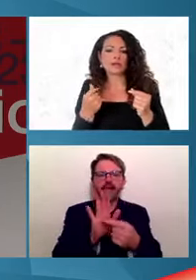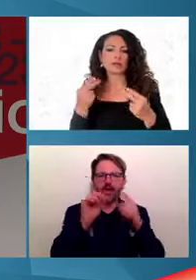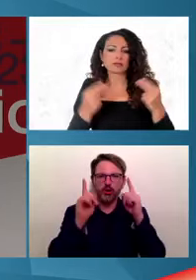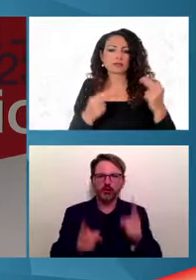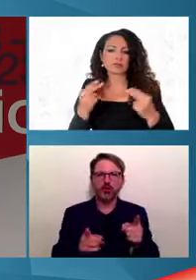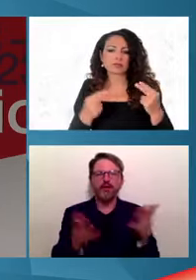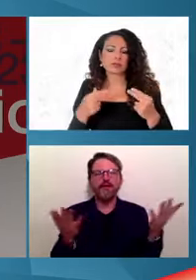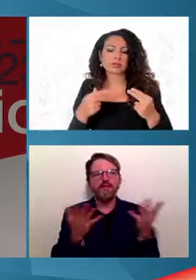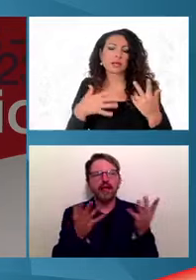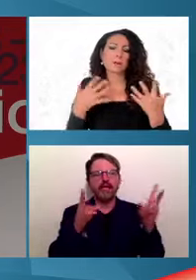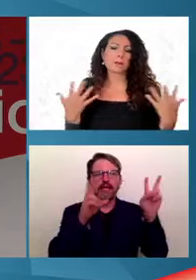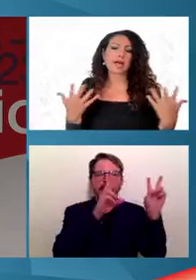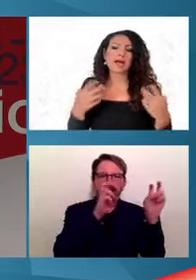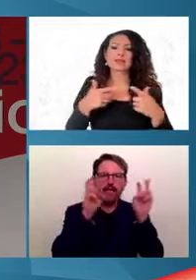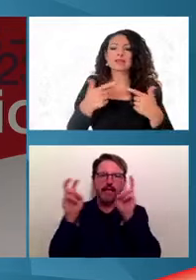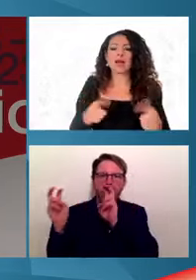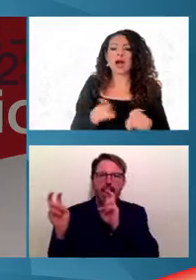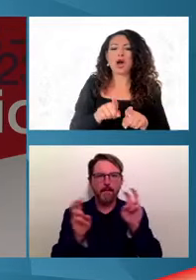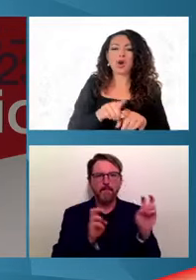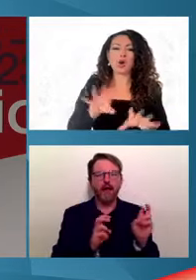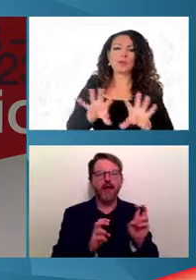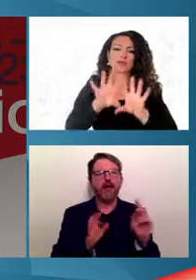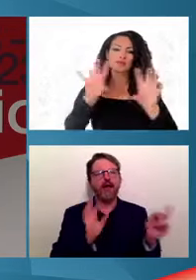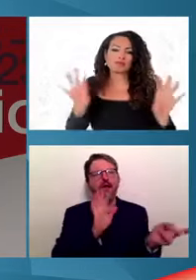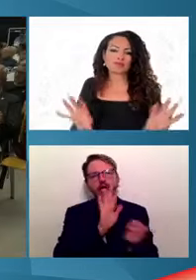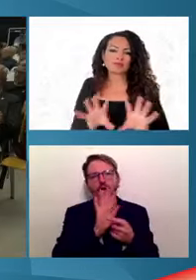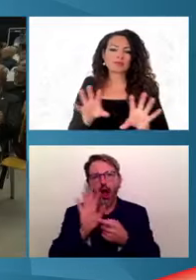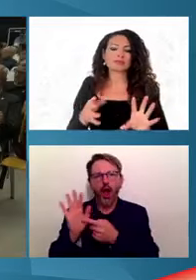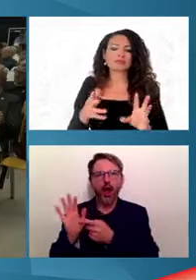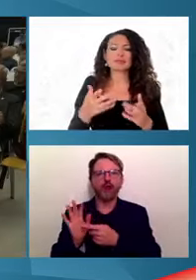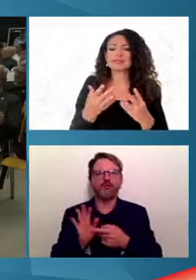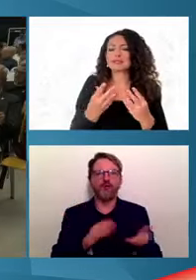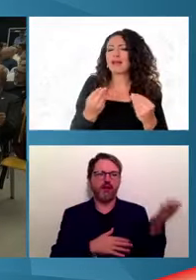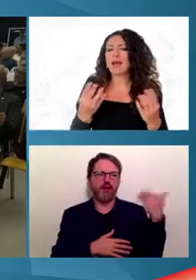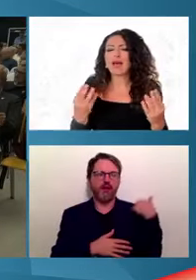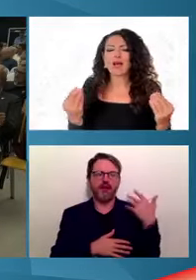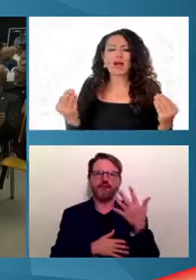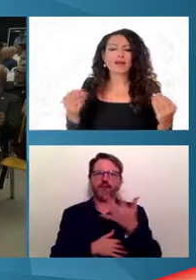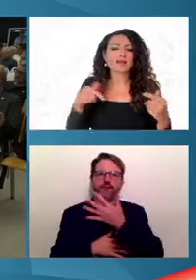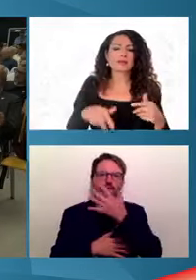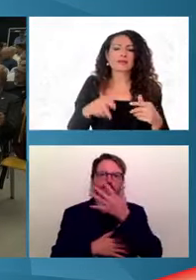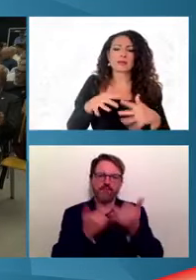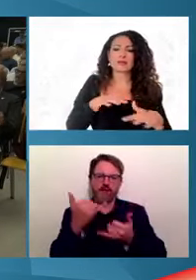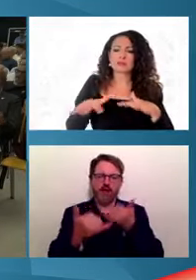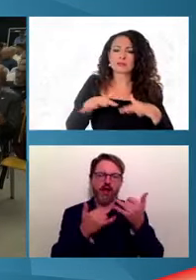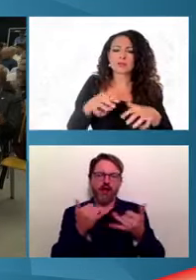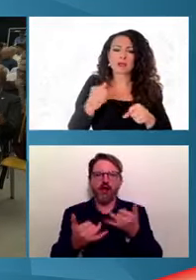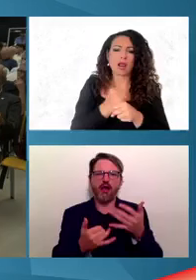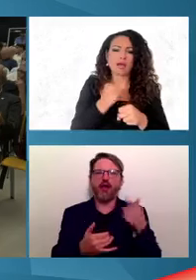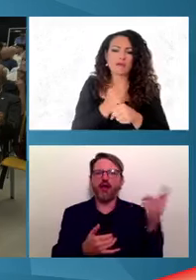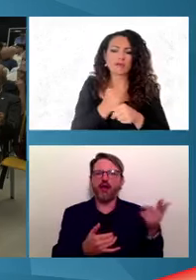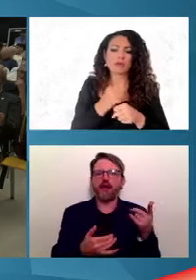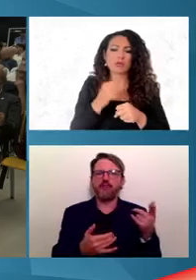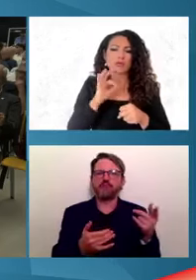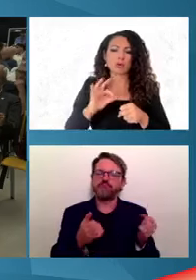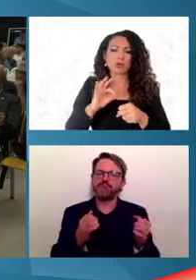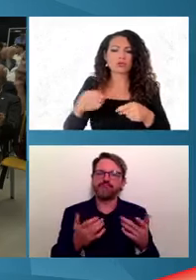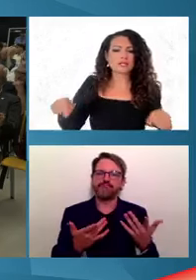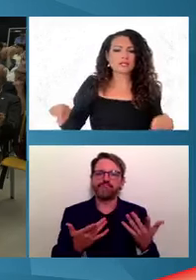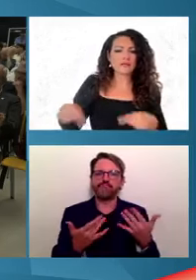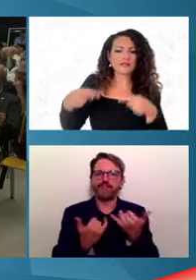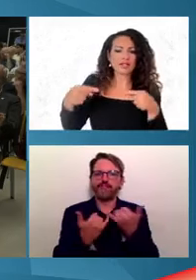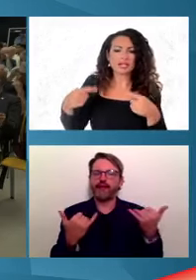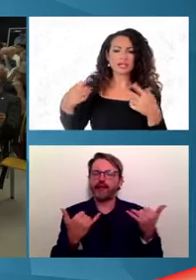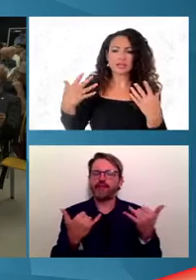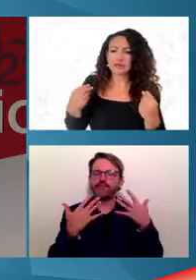welche Herausforderungen das Land Südtirol in den vergangenen Jahren bewegt haben. Die